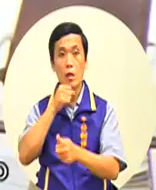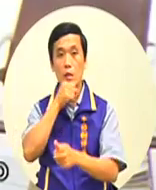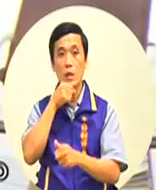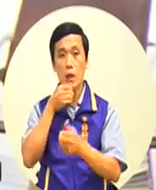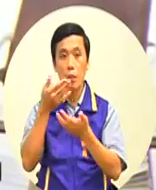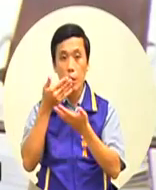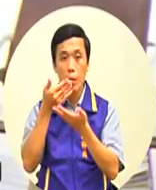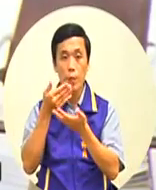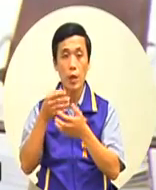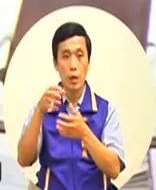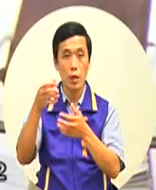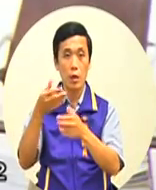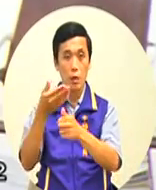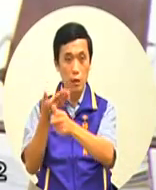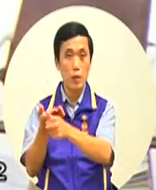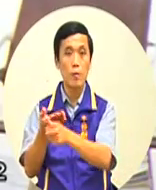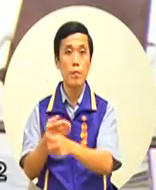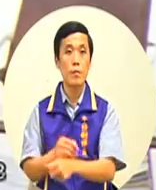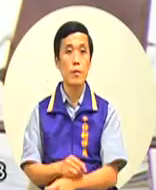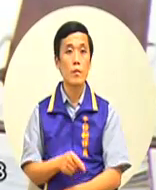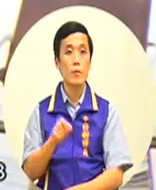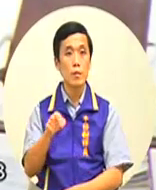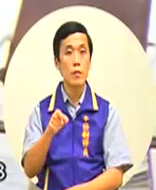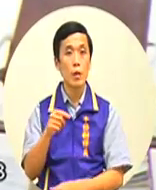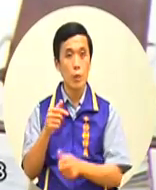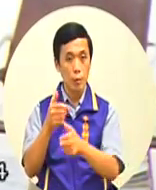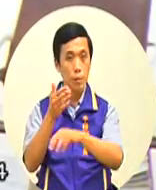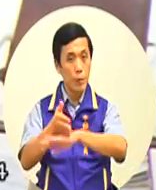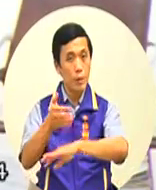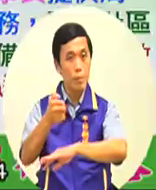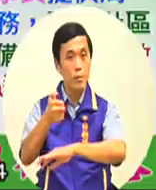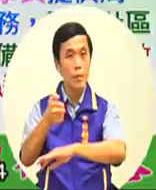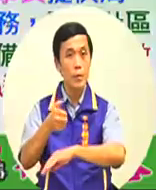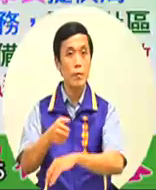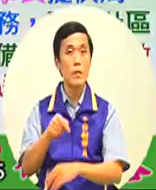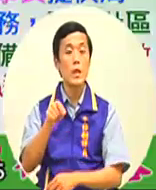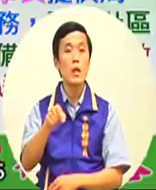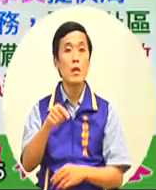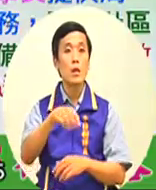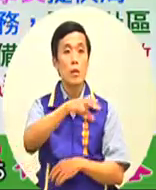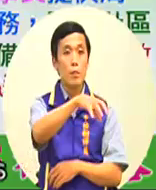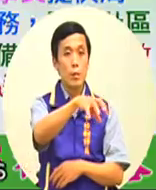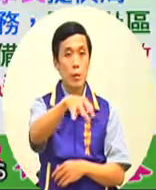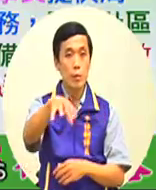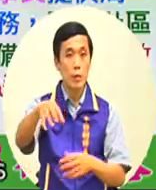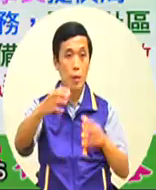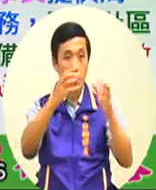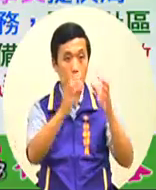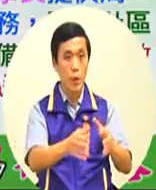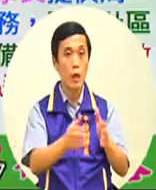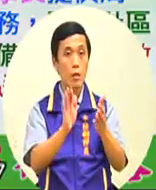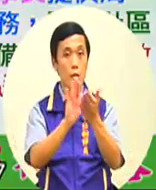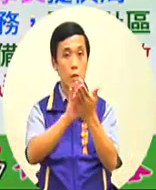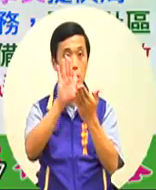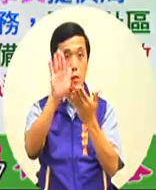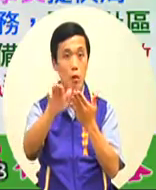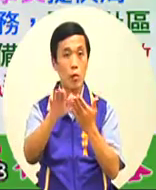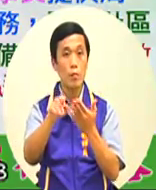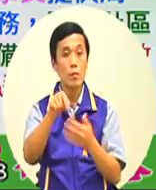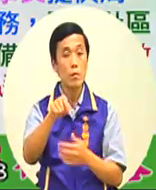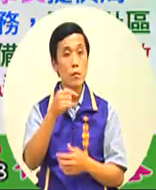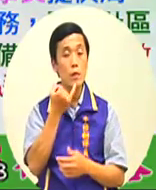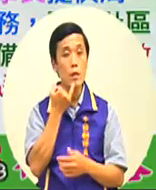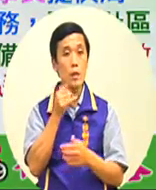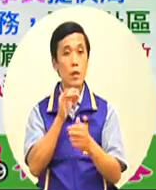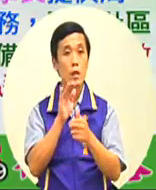点。那当然真的是很感谢哈。那这个据点成立之后，我觉得这里以后可以发挥